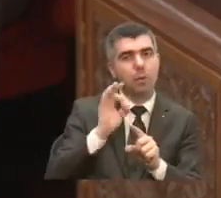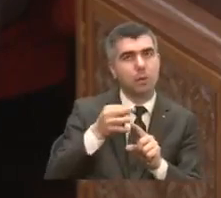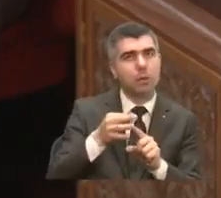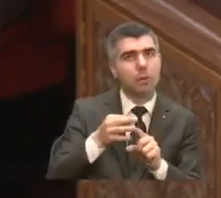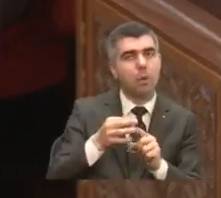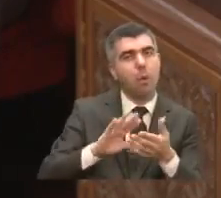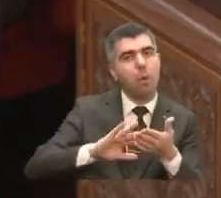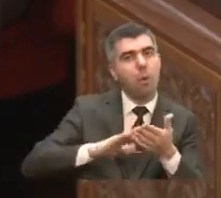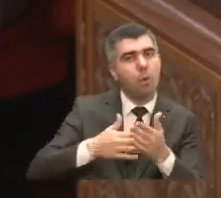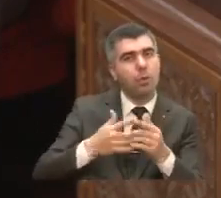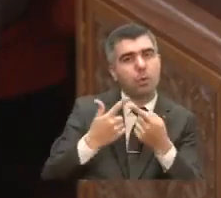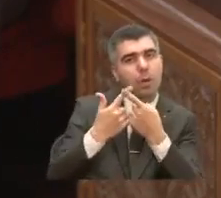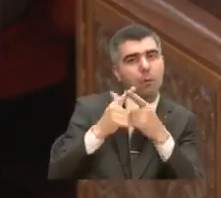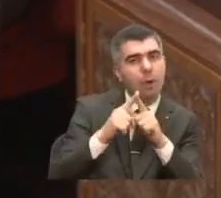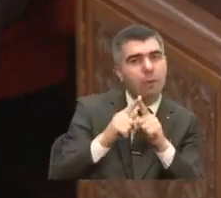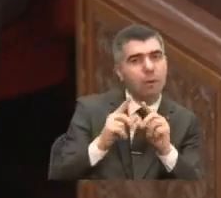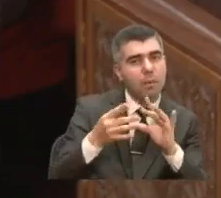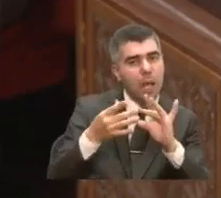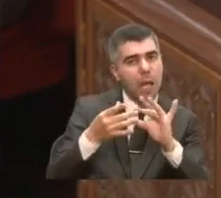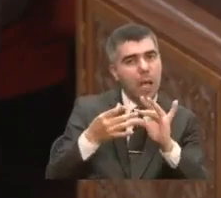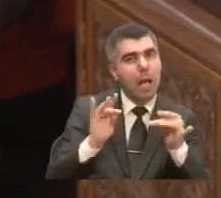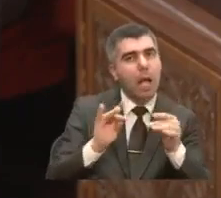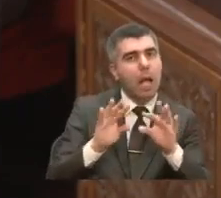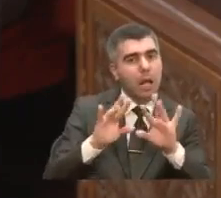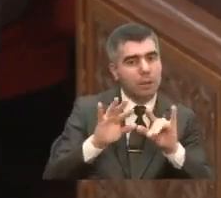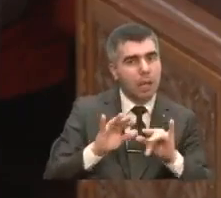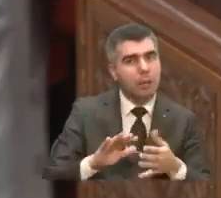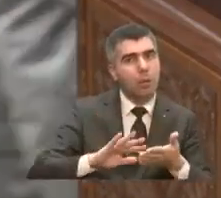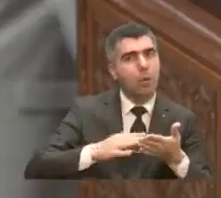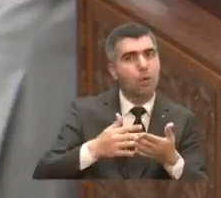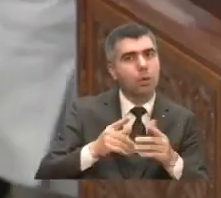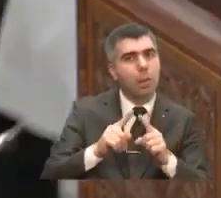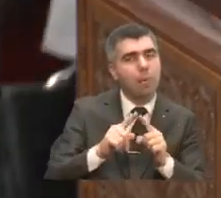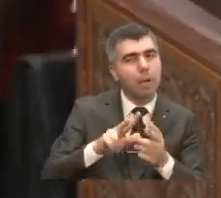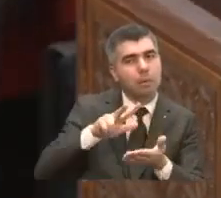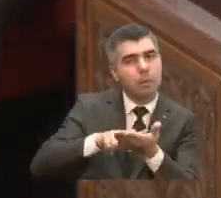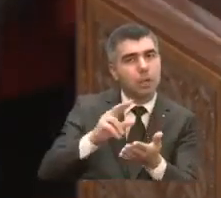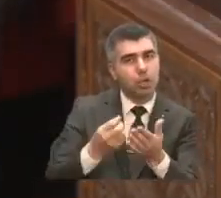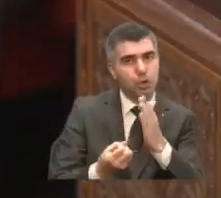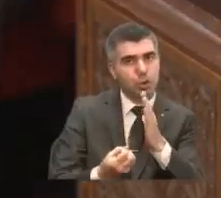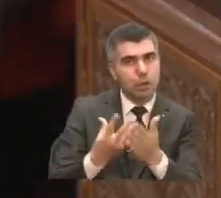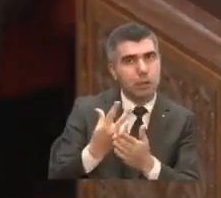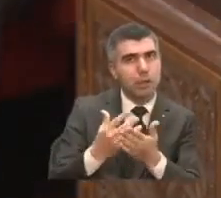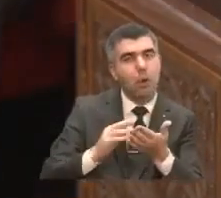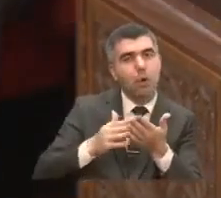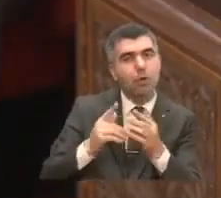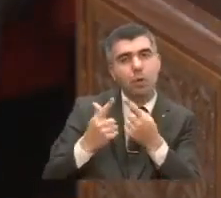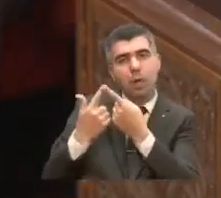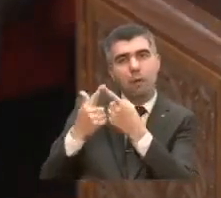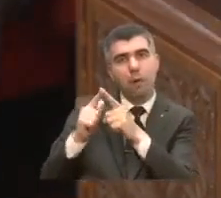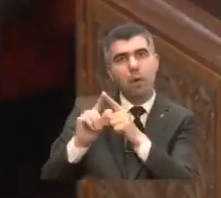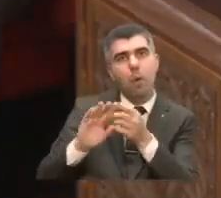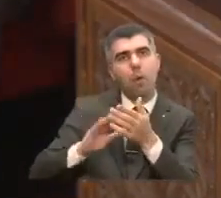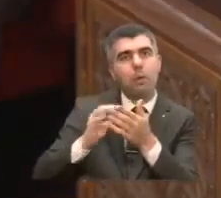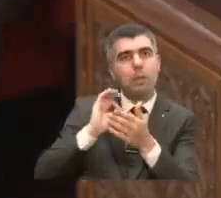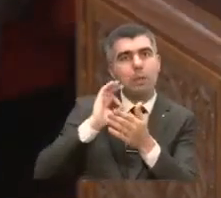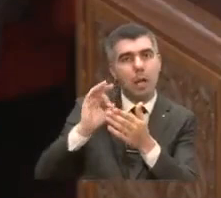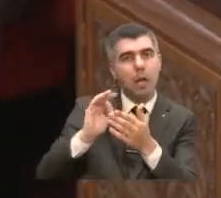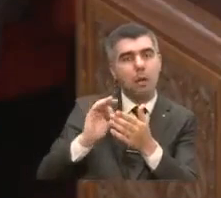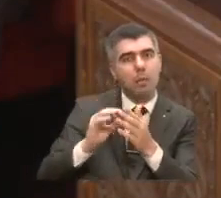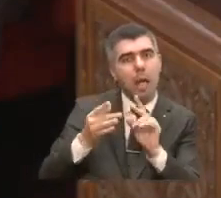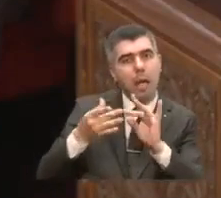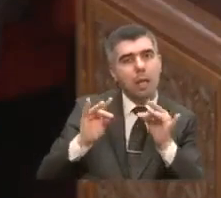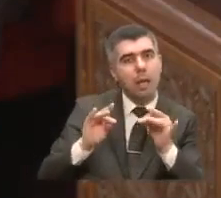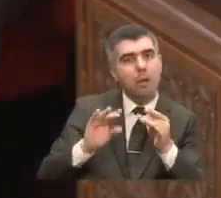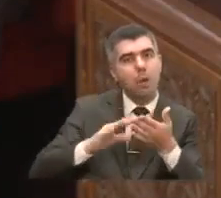وغندخلوا مباشره في المعلوماتيه بكل رخصه اللي غتحل الجديده النموذج ديال الرخص اللي غيبقى يتيليشارجا مباشره من الحاسوب، وغادي